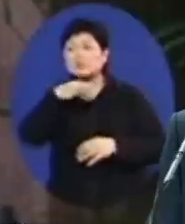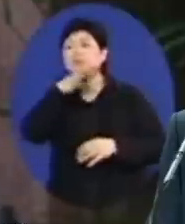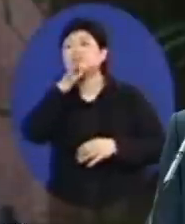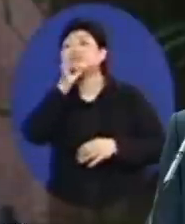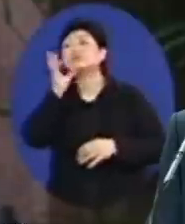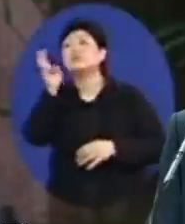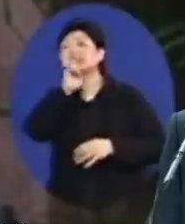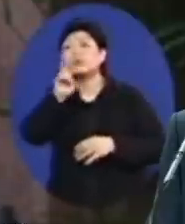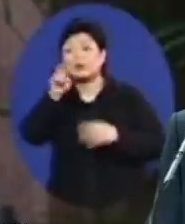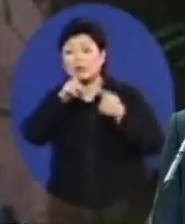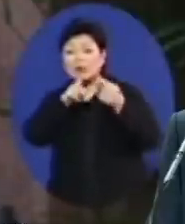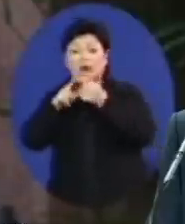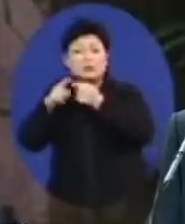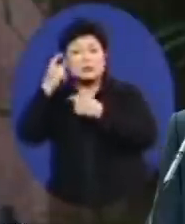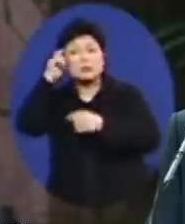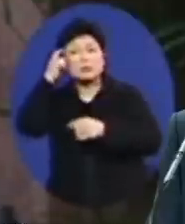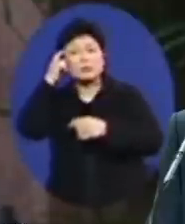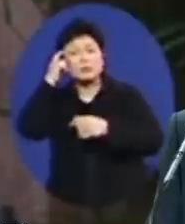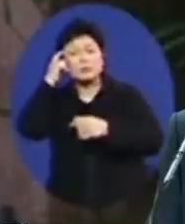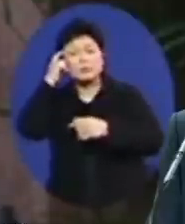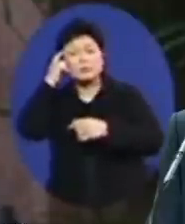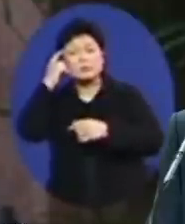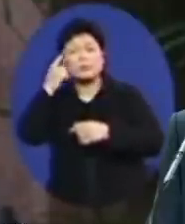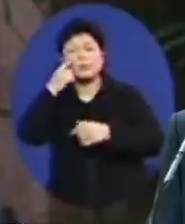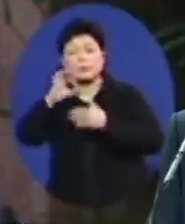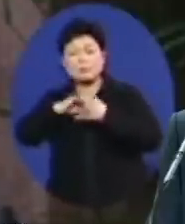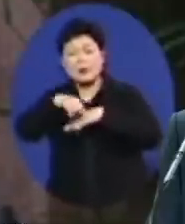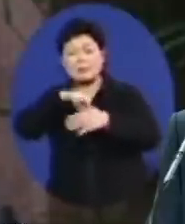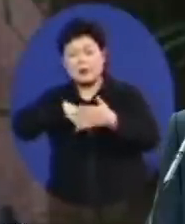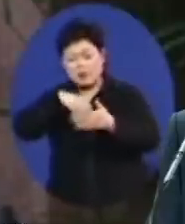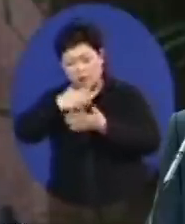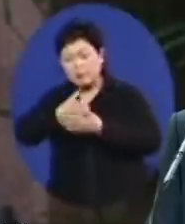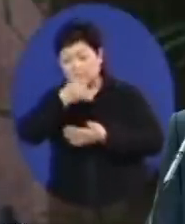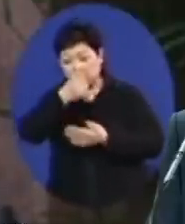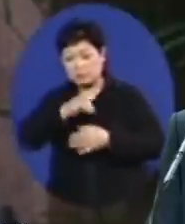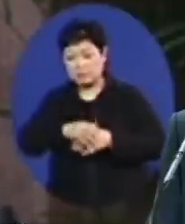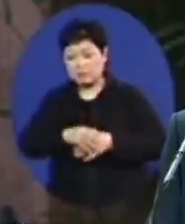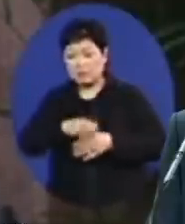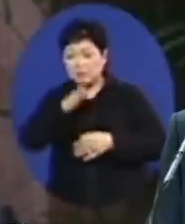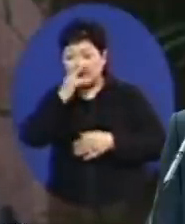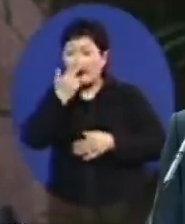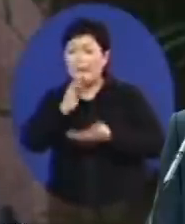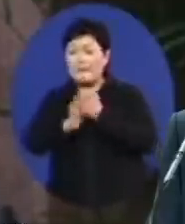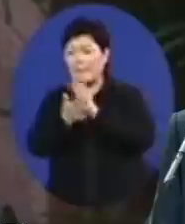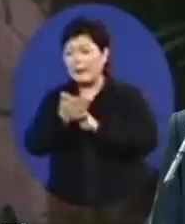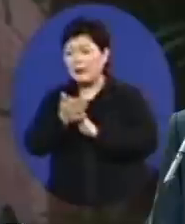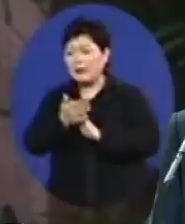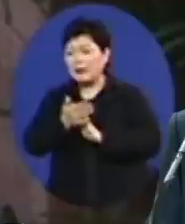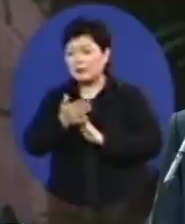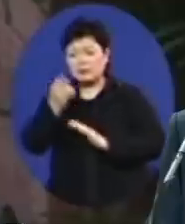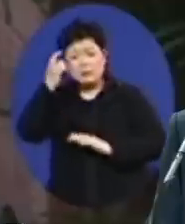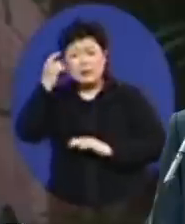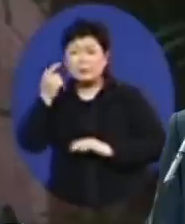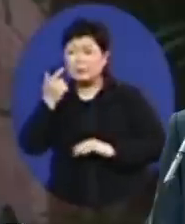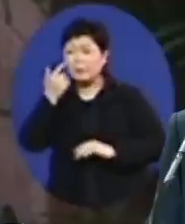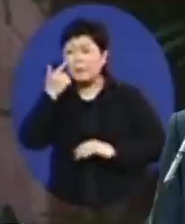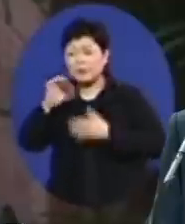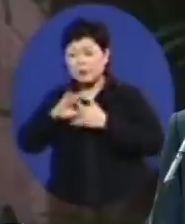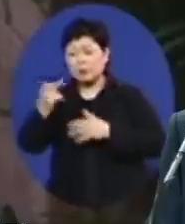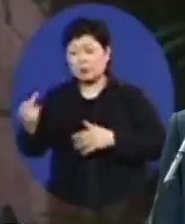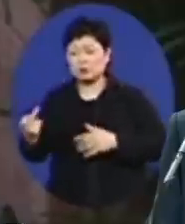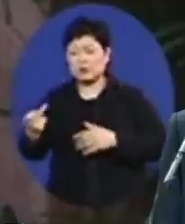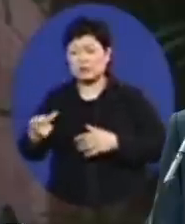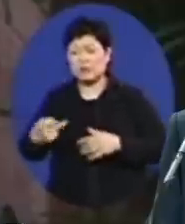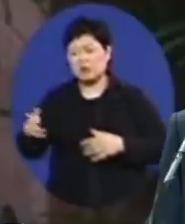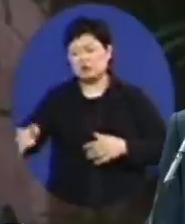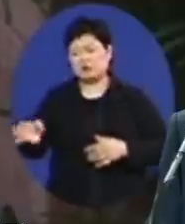생각하면 마음이 굉장히 감동이 옵니다. 정말이에요. 어릴 때 자랄 때 보면 어머님이 동생이 밤에 자다가 오줌을 싸면 그때는